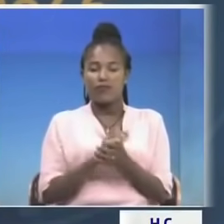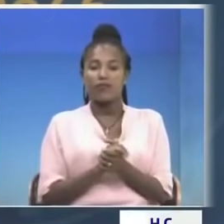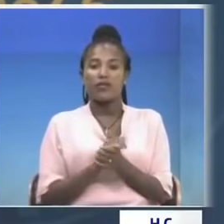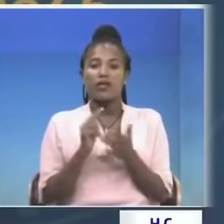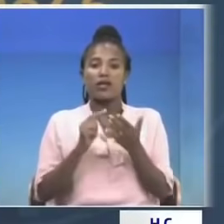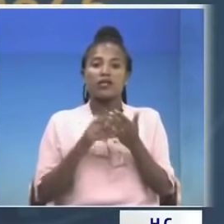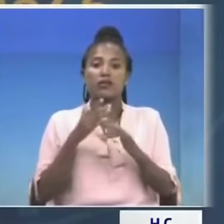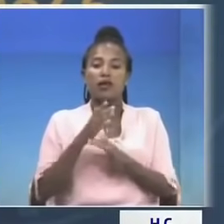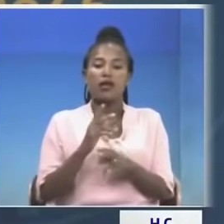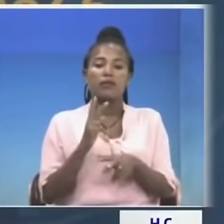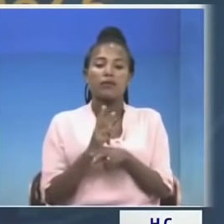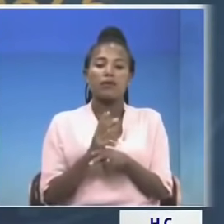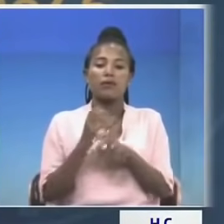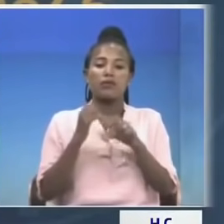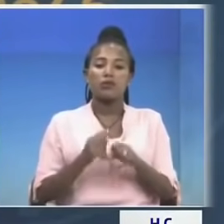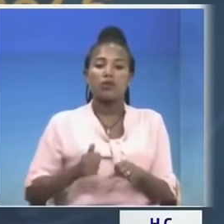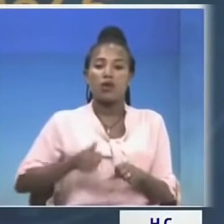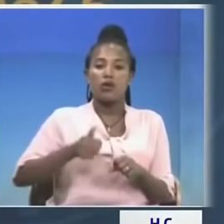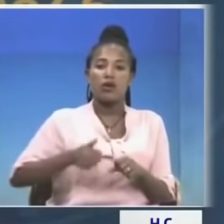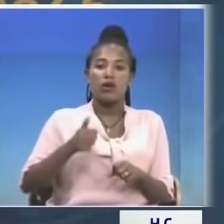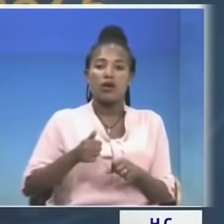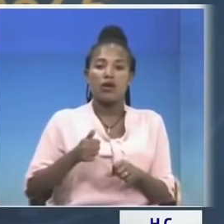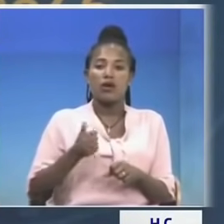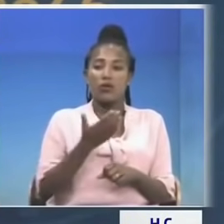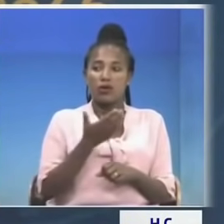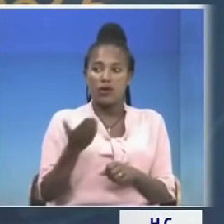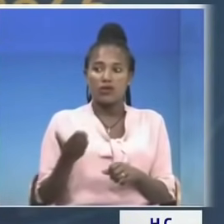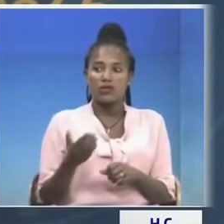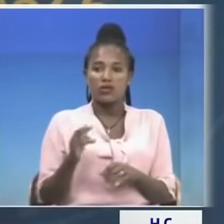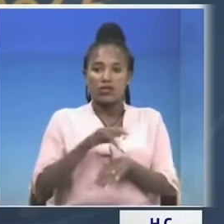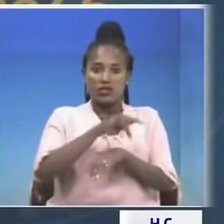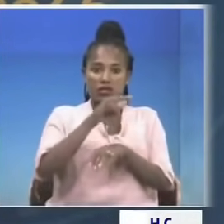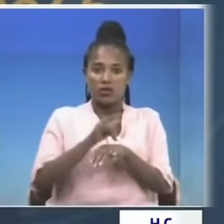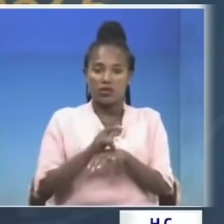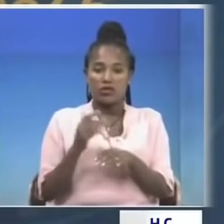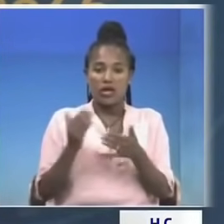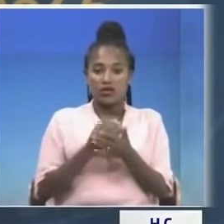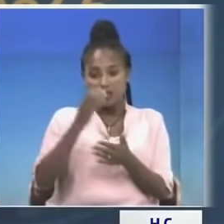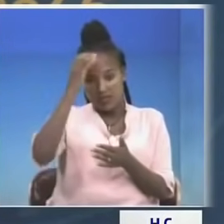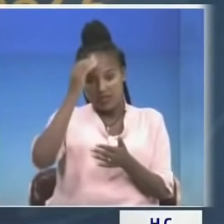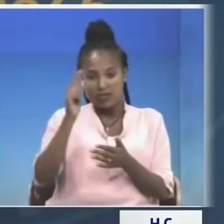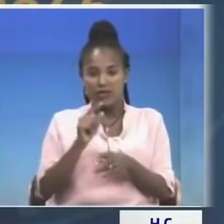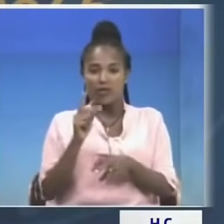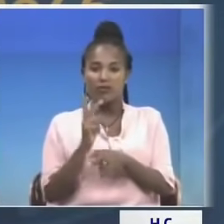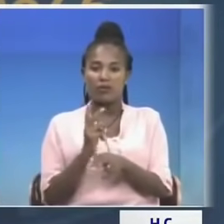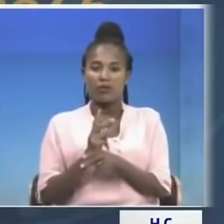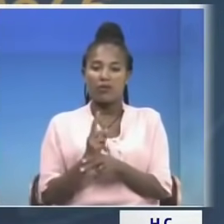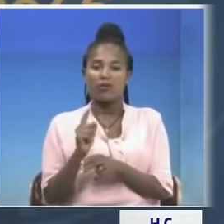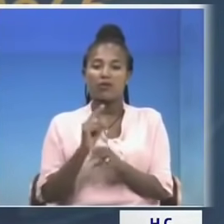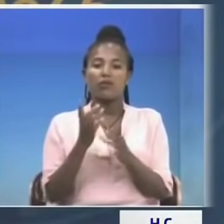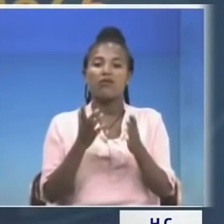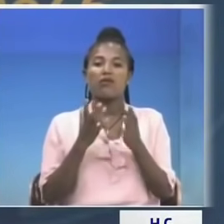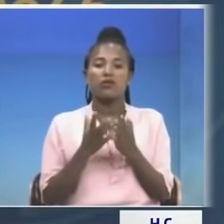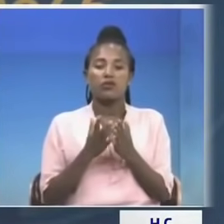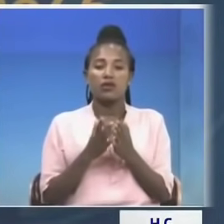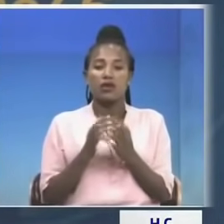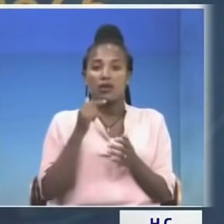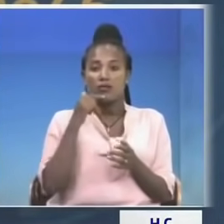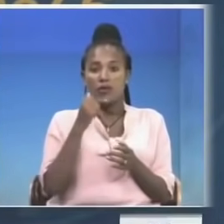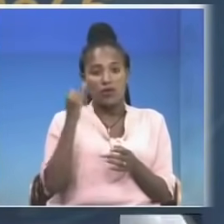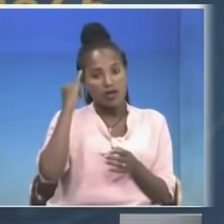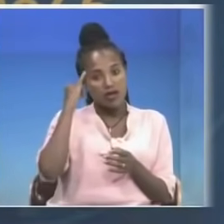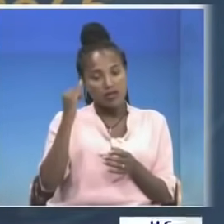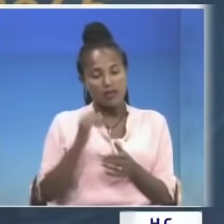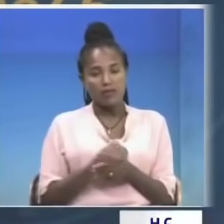በኋላ ሊጠበቅባቸው የሚችሉ ዋና ዋና አንኳር ጉዳዮች፣ ዜጎች ከአዲሱ መንግስት ምንድን ነው የሚጠብቁት፣ ምንድን ነው የሚፈልጉት፣ ሳካላቸው የሚፈልጉት